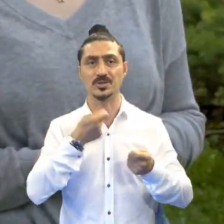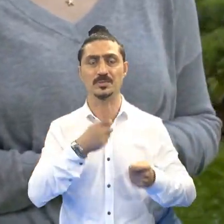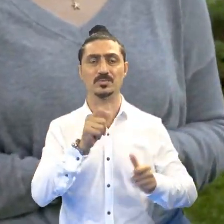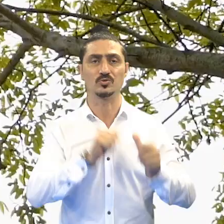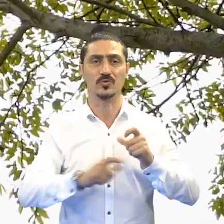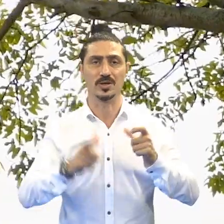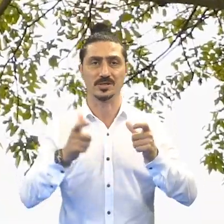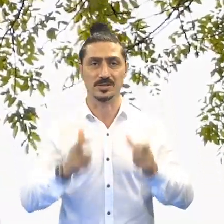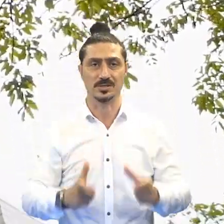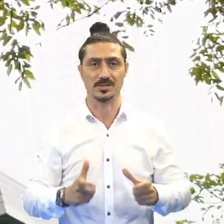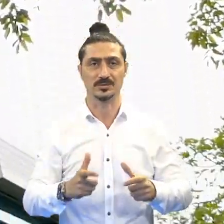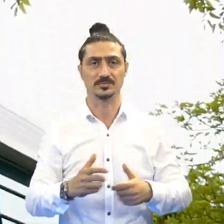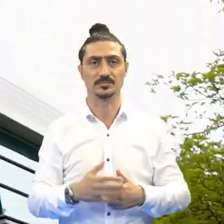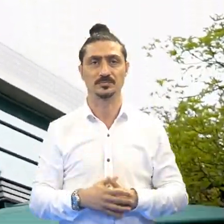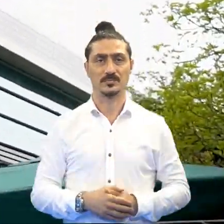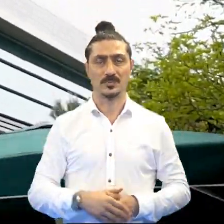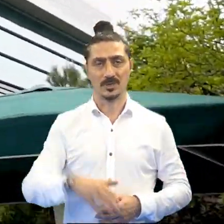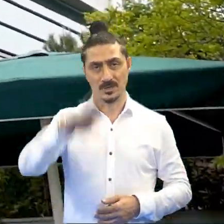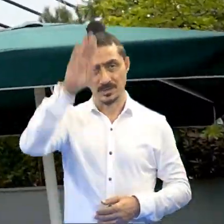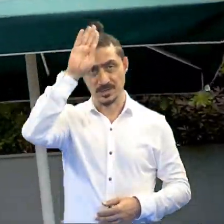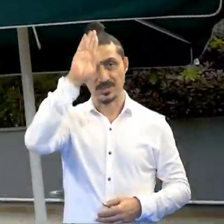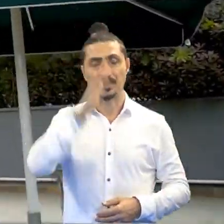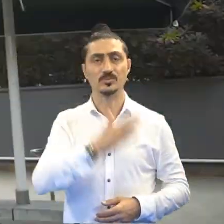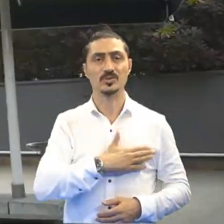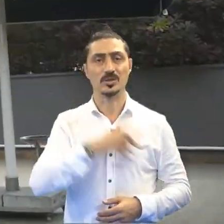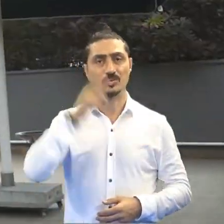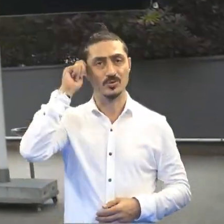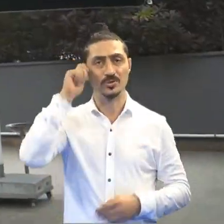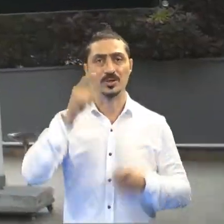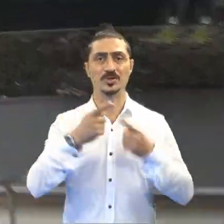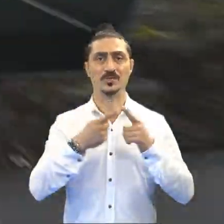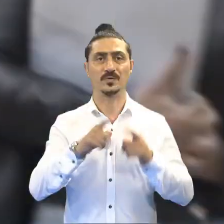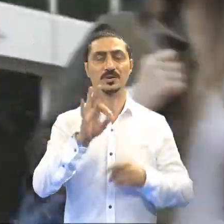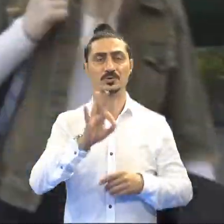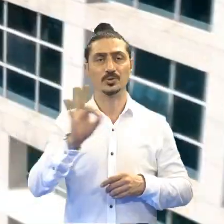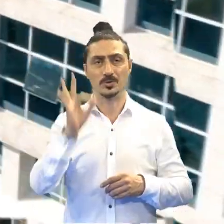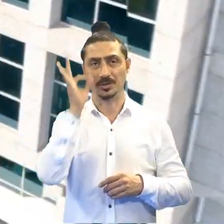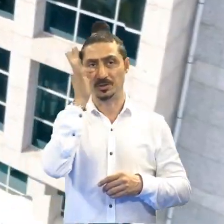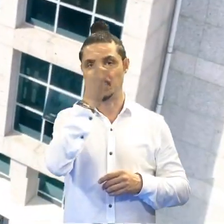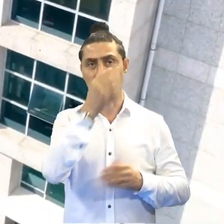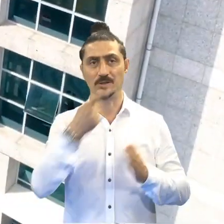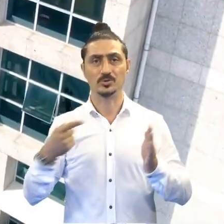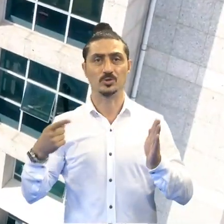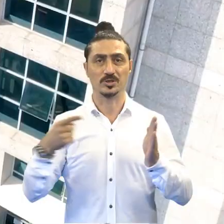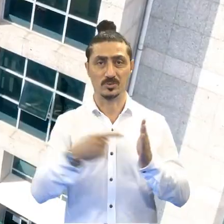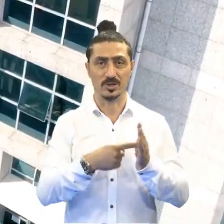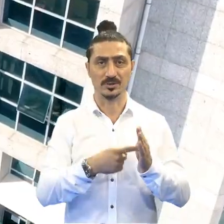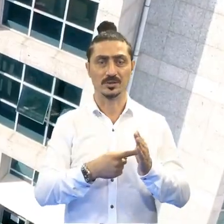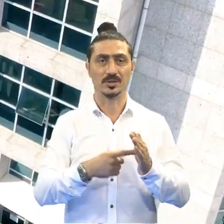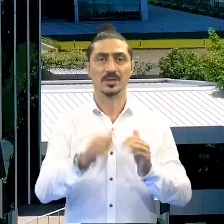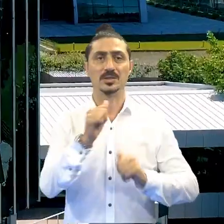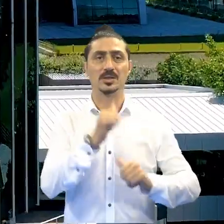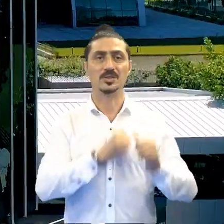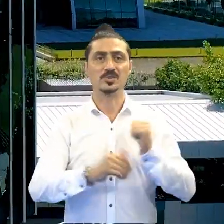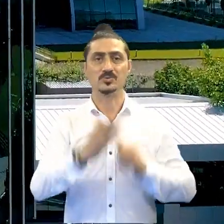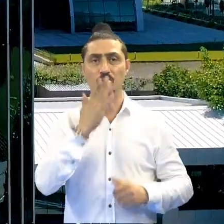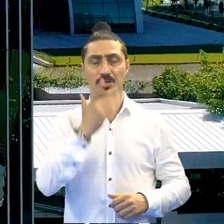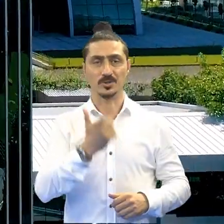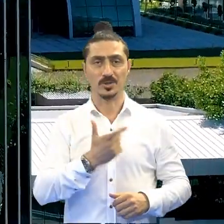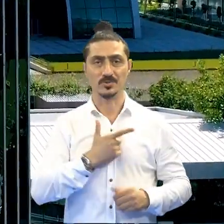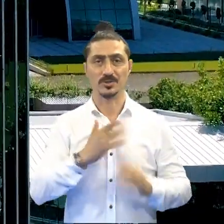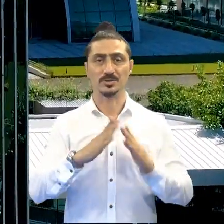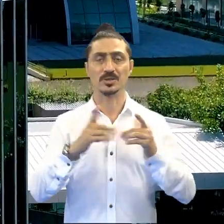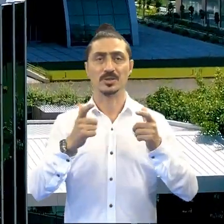nesiller yetiştiren bir üniversiteyiz. İstanbul'un kalbi Üsküdar'da, farklı noktalardan kolaylıkla ulaşılabilen